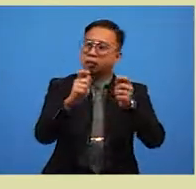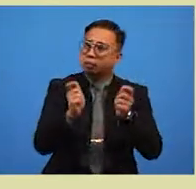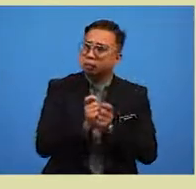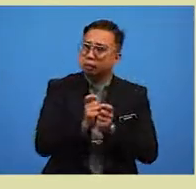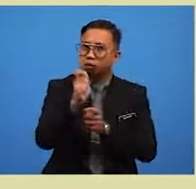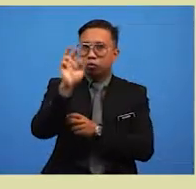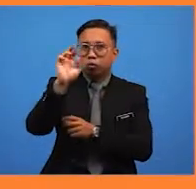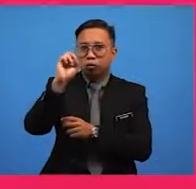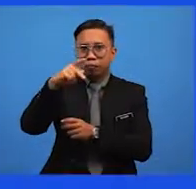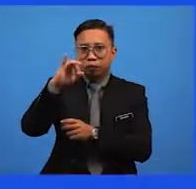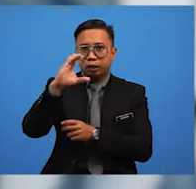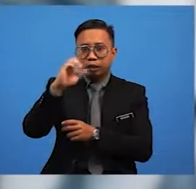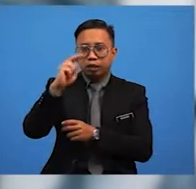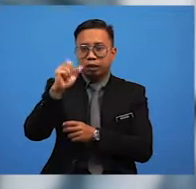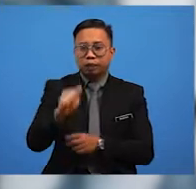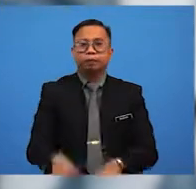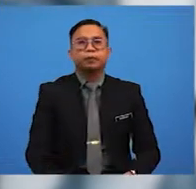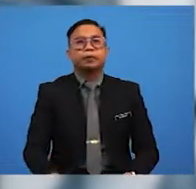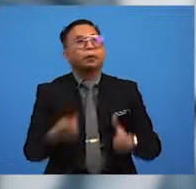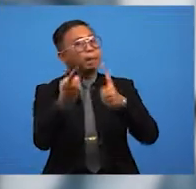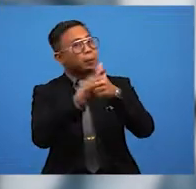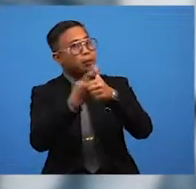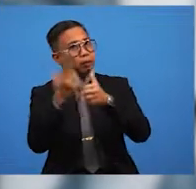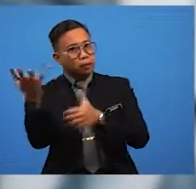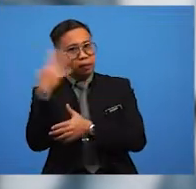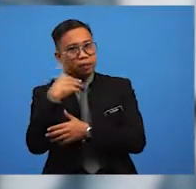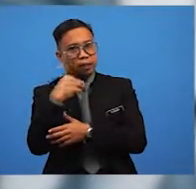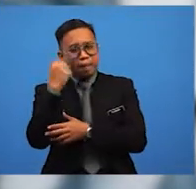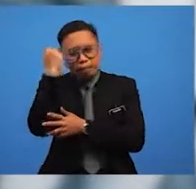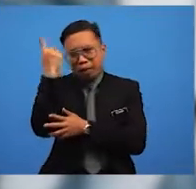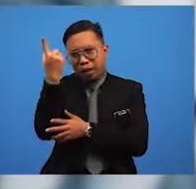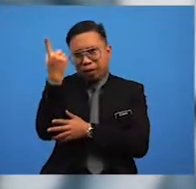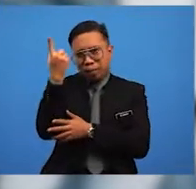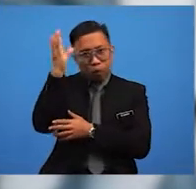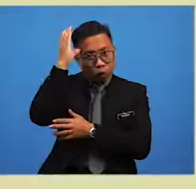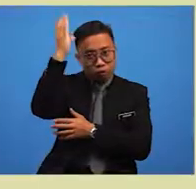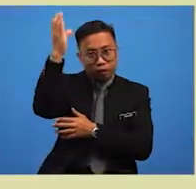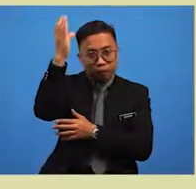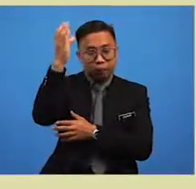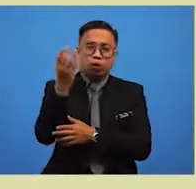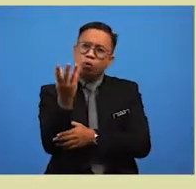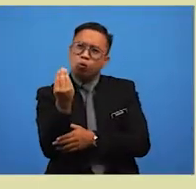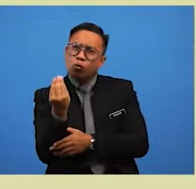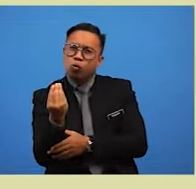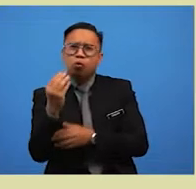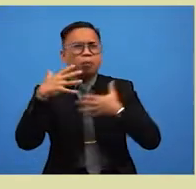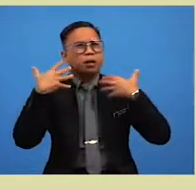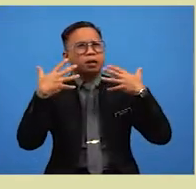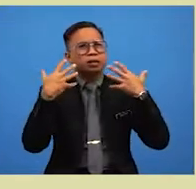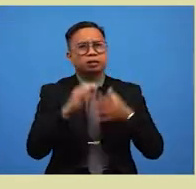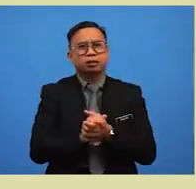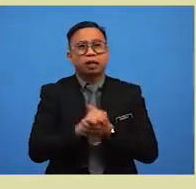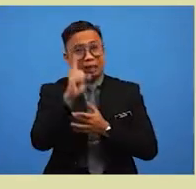lembap. Pertama sekali, marilah kita memahami konsep luluh hawa. Luluh hawa ialah